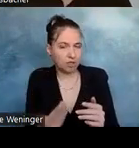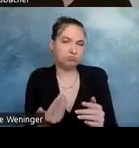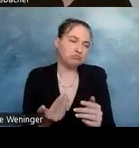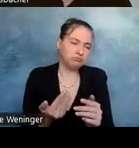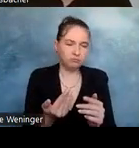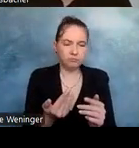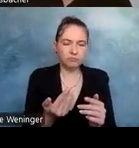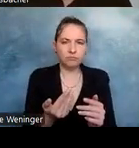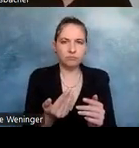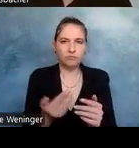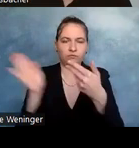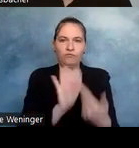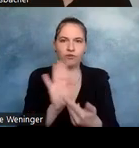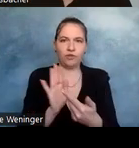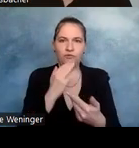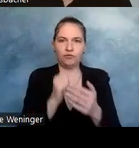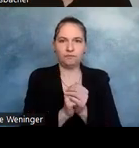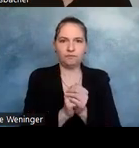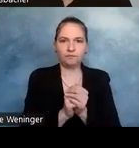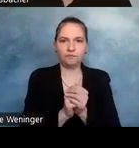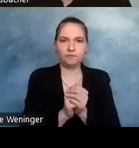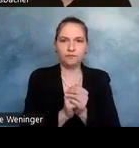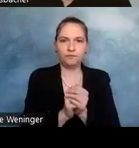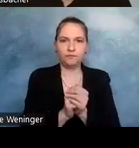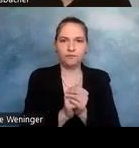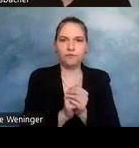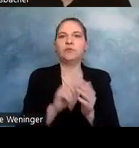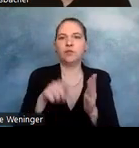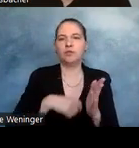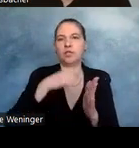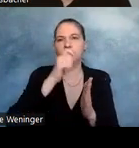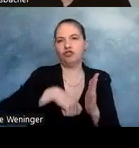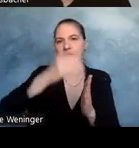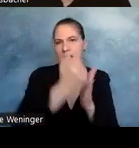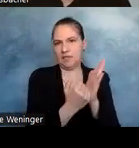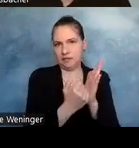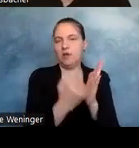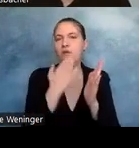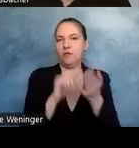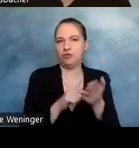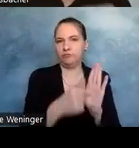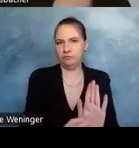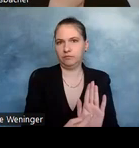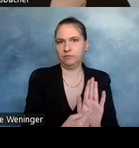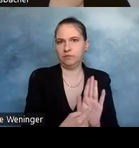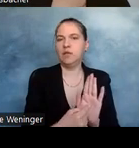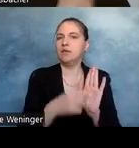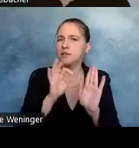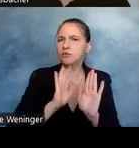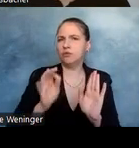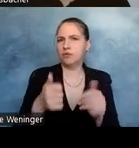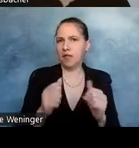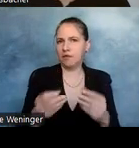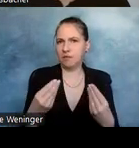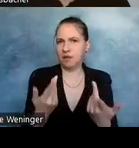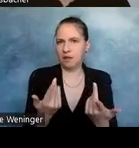testen. Und genau, dann ist uns noch wichtig, dass wir mal die Checkliste zeigen zum Easy Web Check, weil die ist einfach auch ein gutes Hilfsmittel,